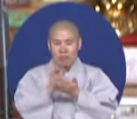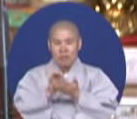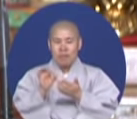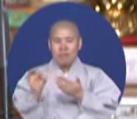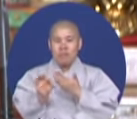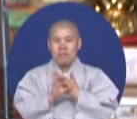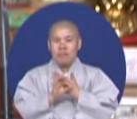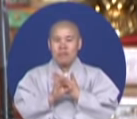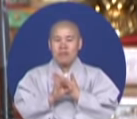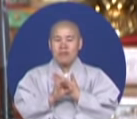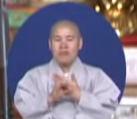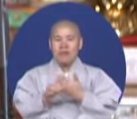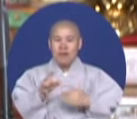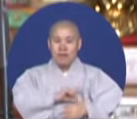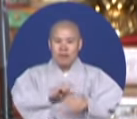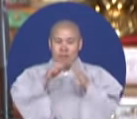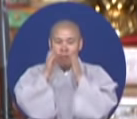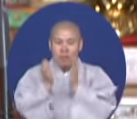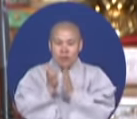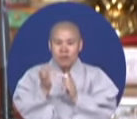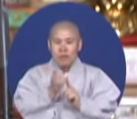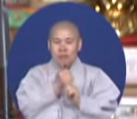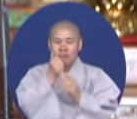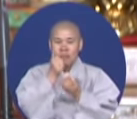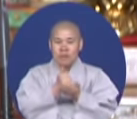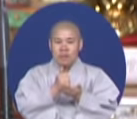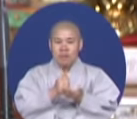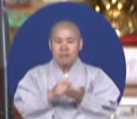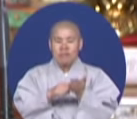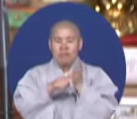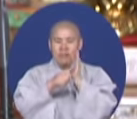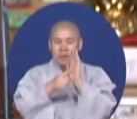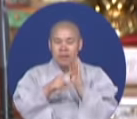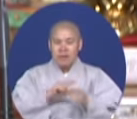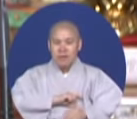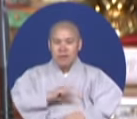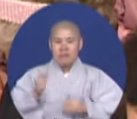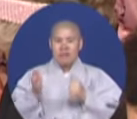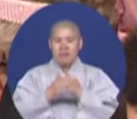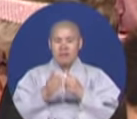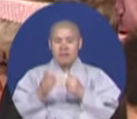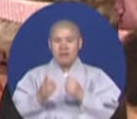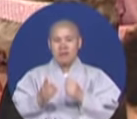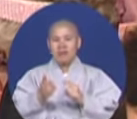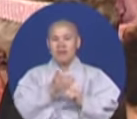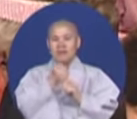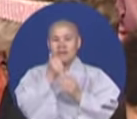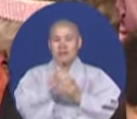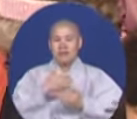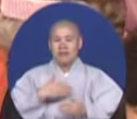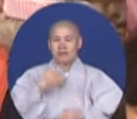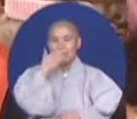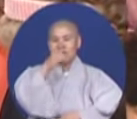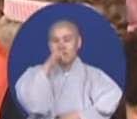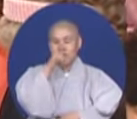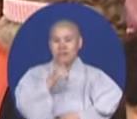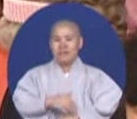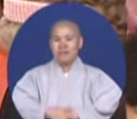그 이름이 모두가 부처님을 표현한 이름이기 때문에 부처님을 알 수가